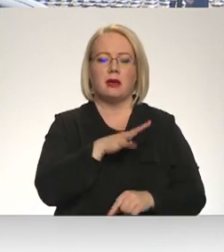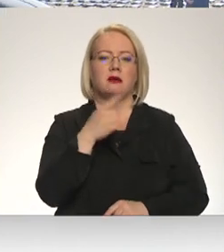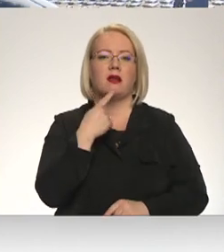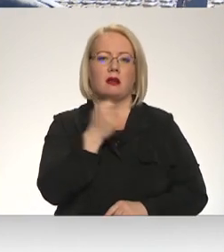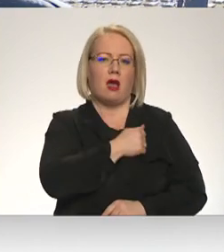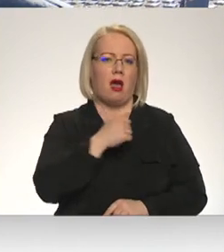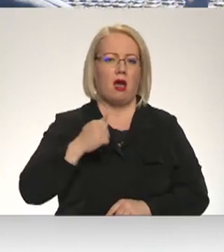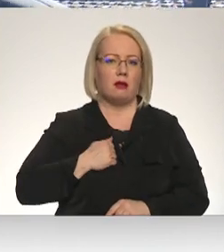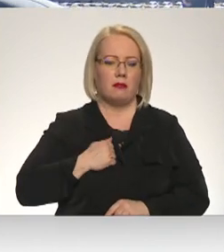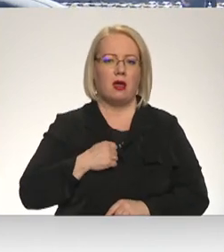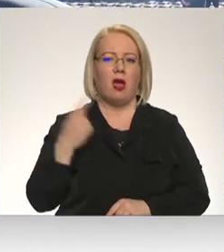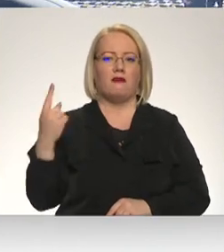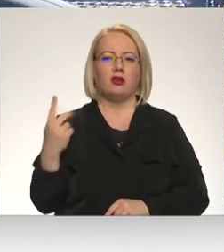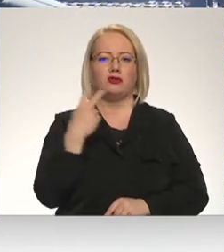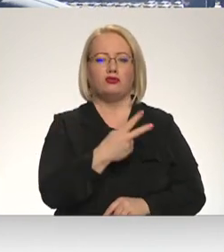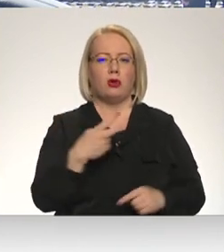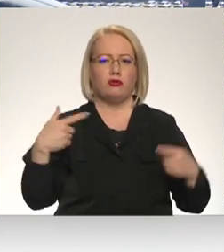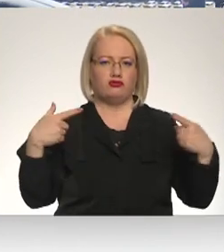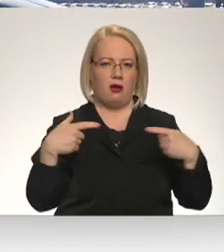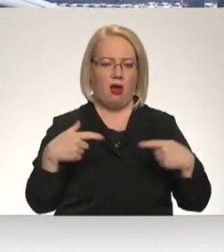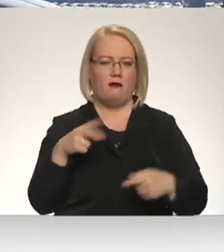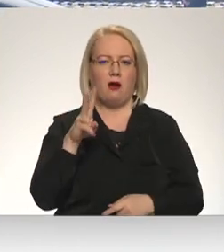armijā, viens uz otru šāva Volhovā.